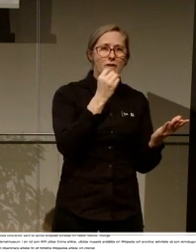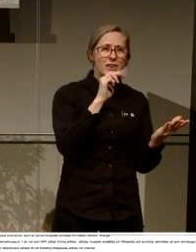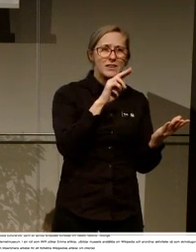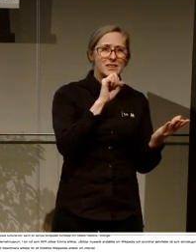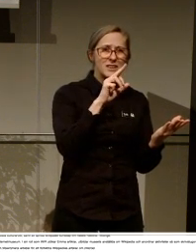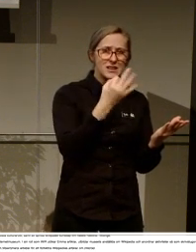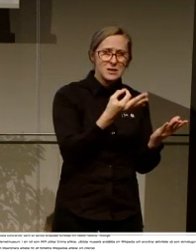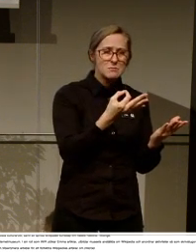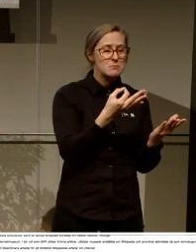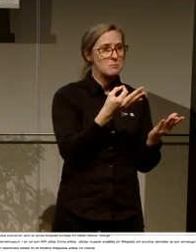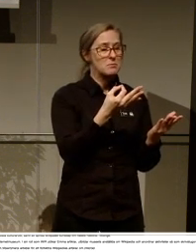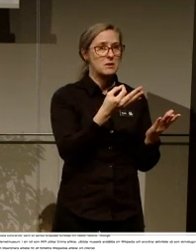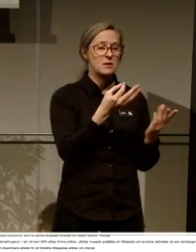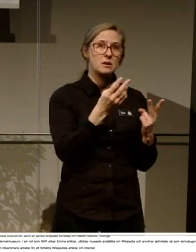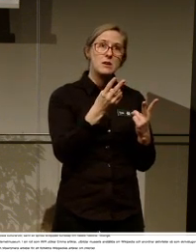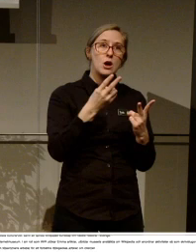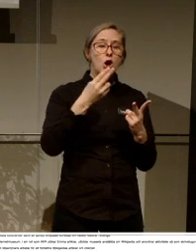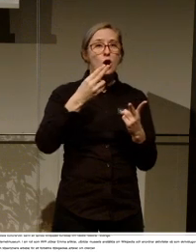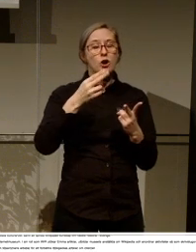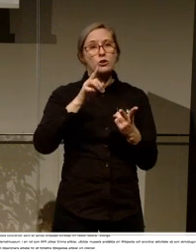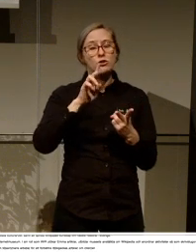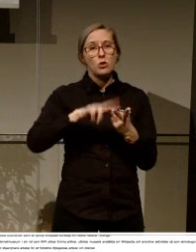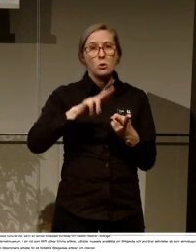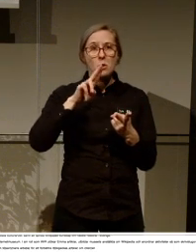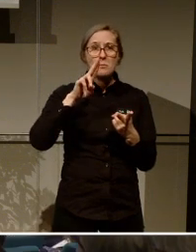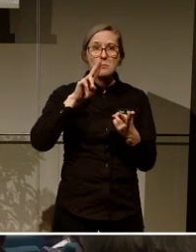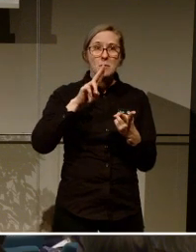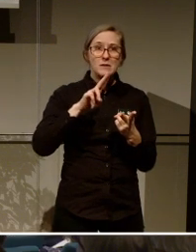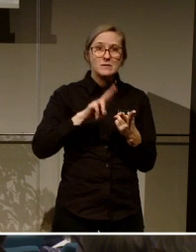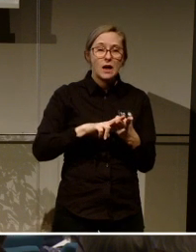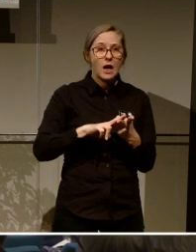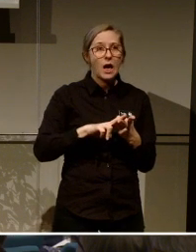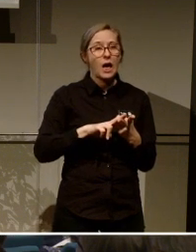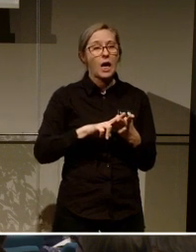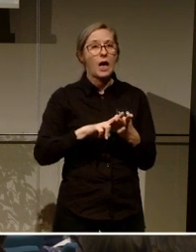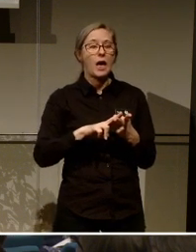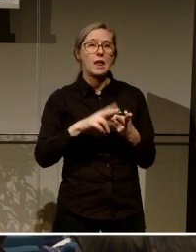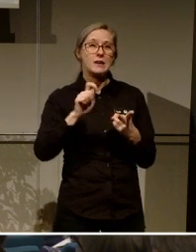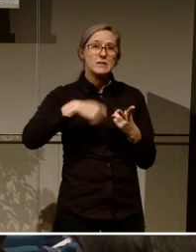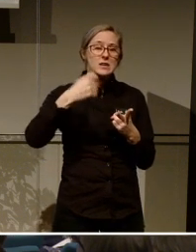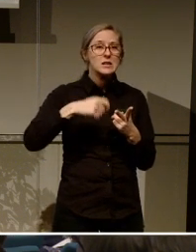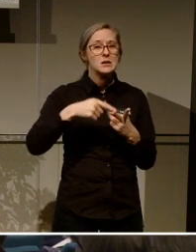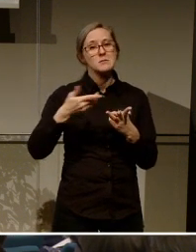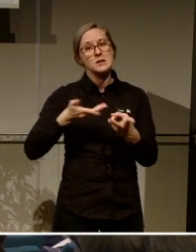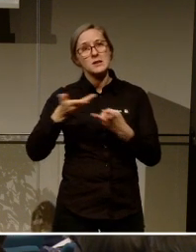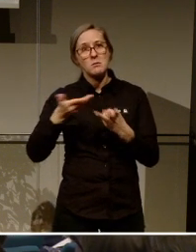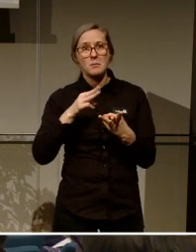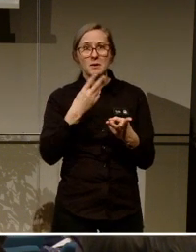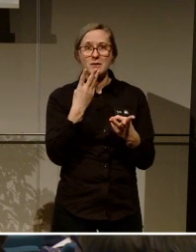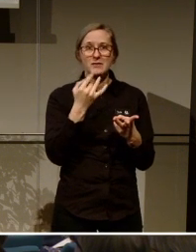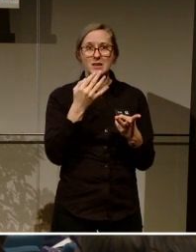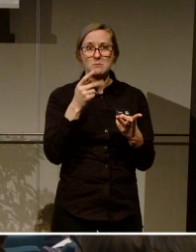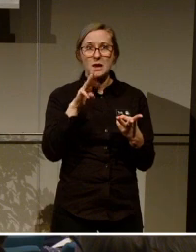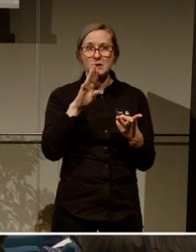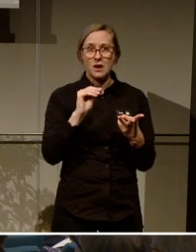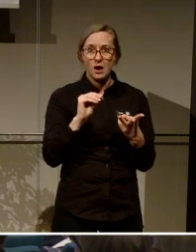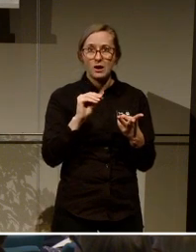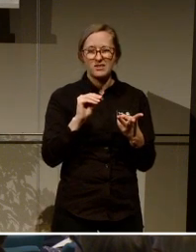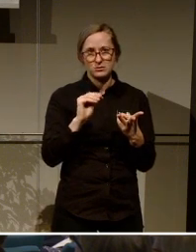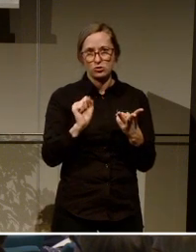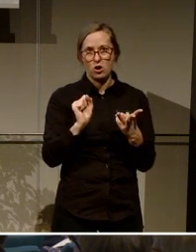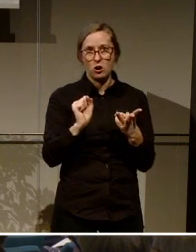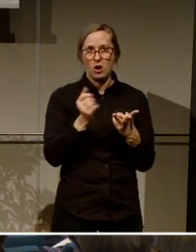är en dokumentärfilm som har gått på SVT. Det är Instagram. Det är ett samarbete med Wikimedia som kommer efter pausen om där vi har